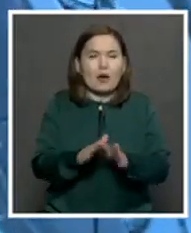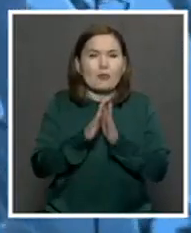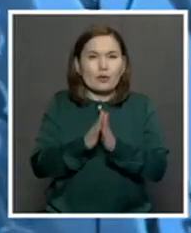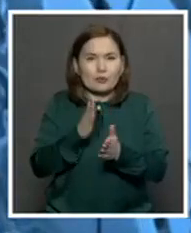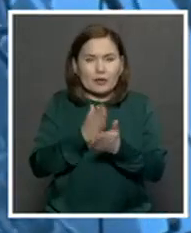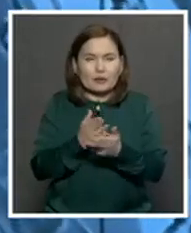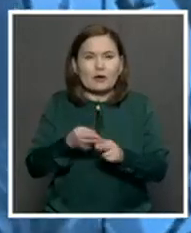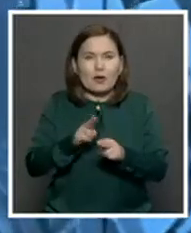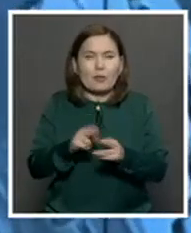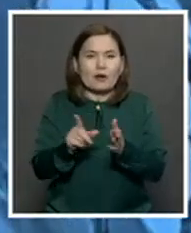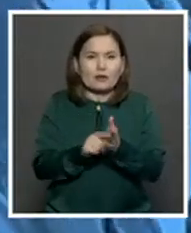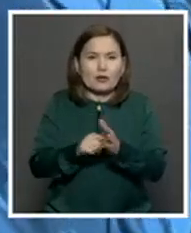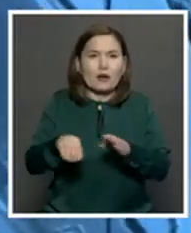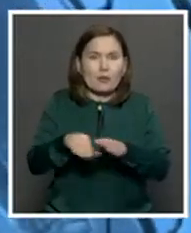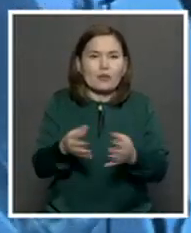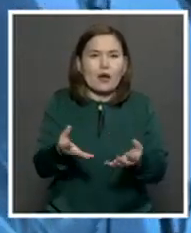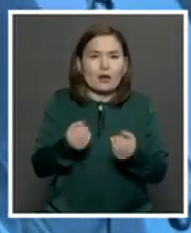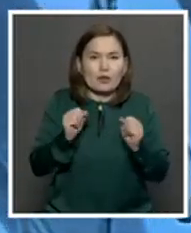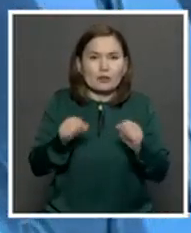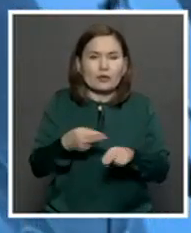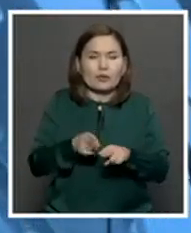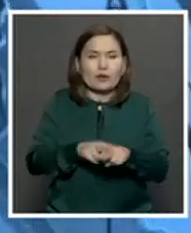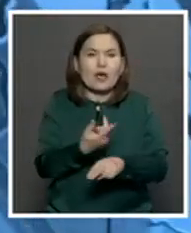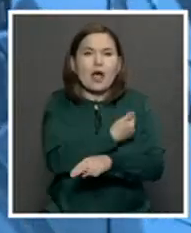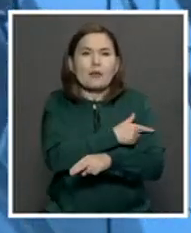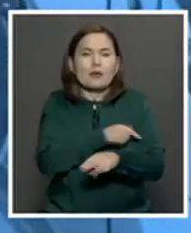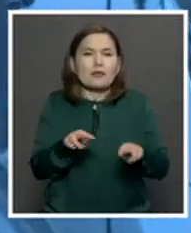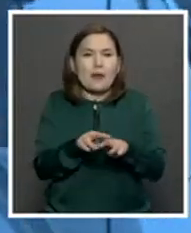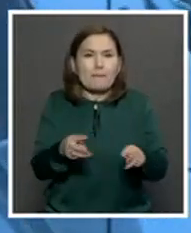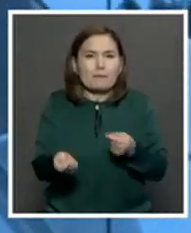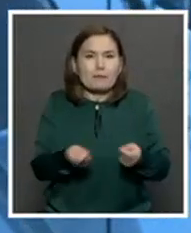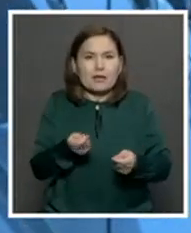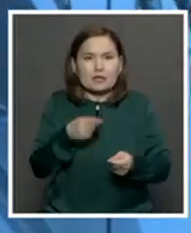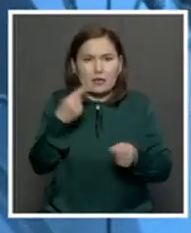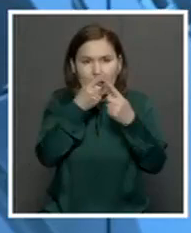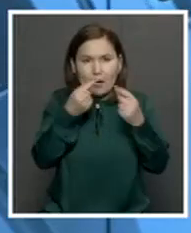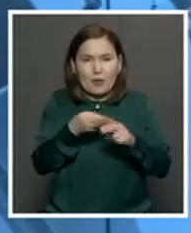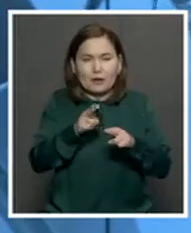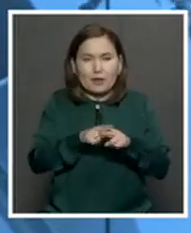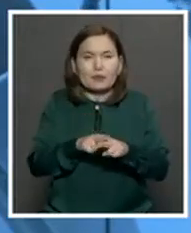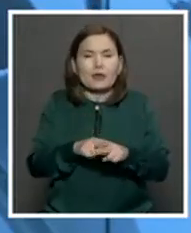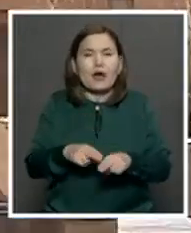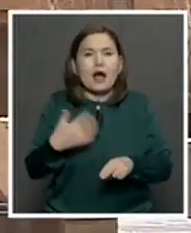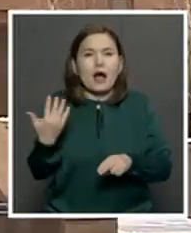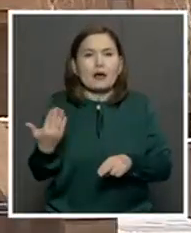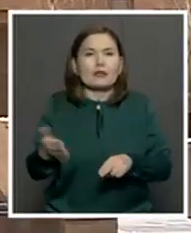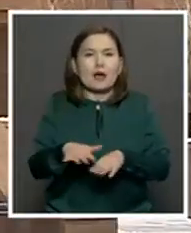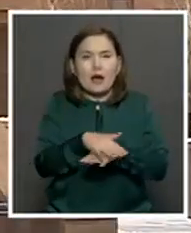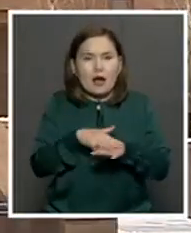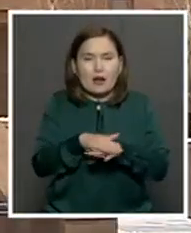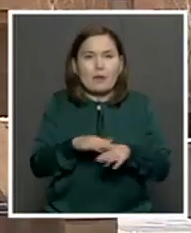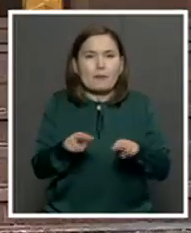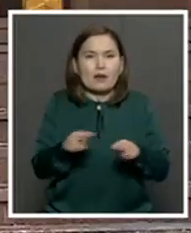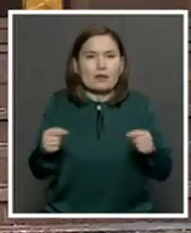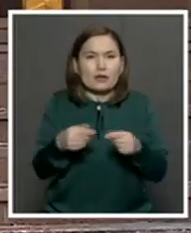қор қаражат арқылы емдеуге болады. Бұл туралы Денсаулық сақтау министрлігінің өкілдері хабарлады. Ол үшін халық тарапынан министрлікке нақты